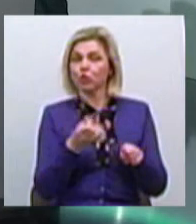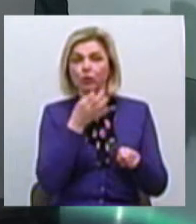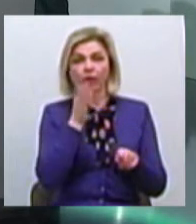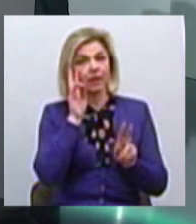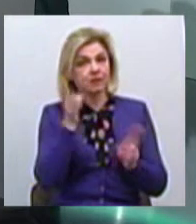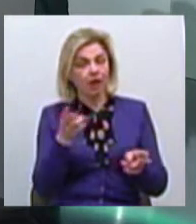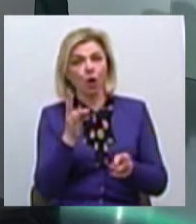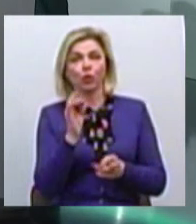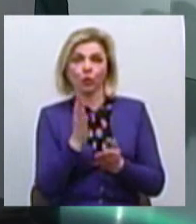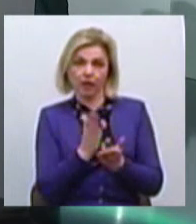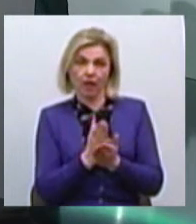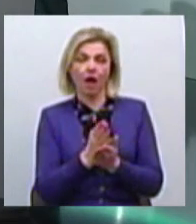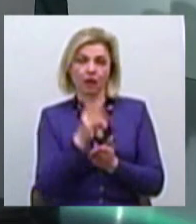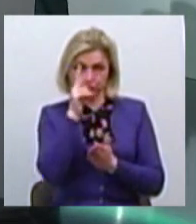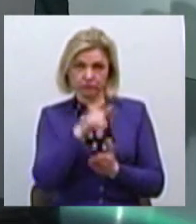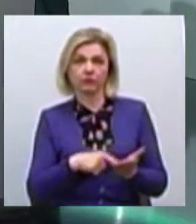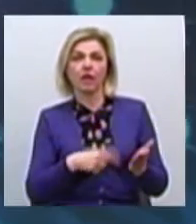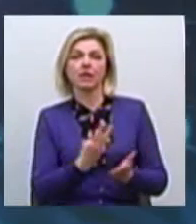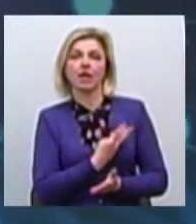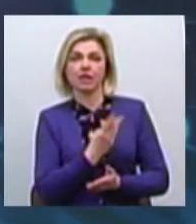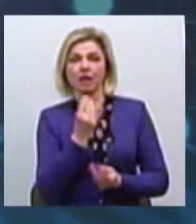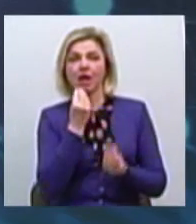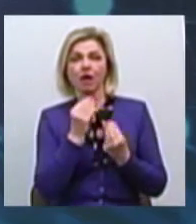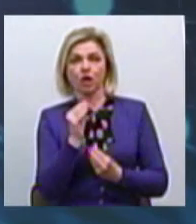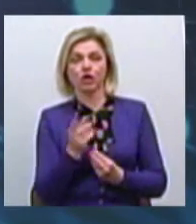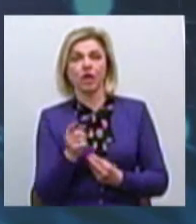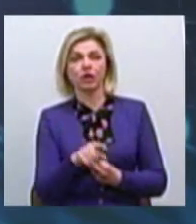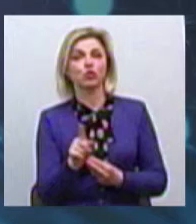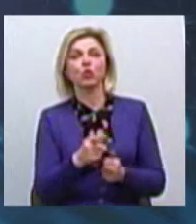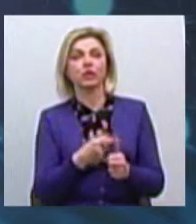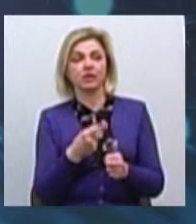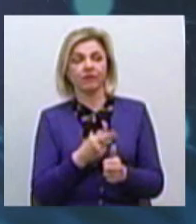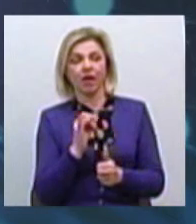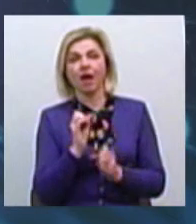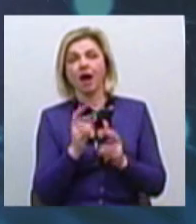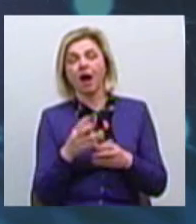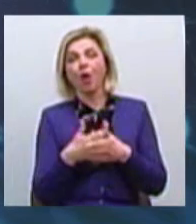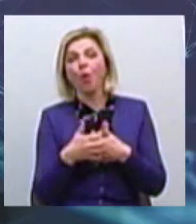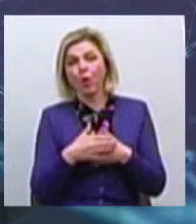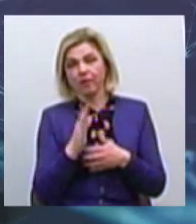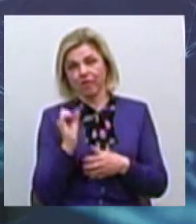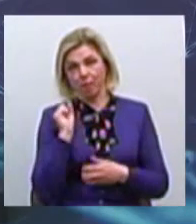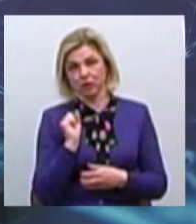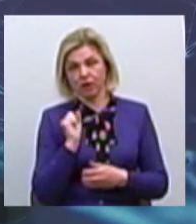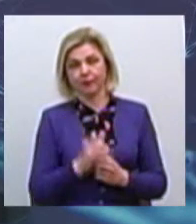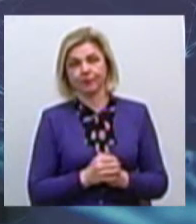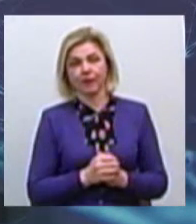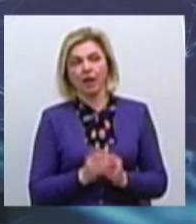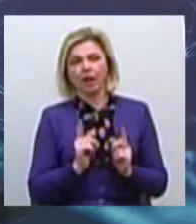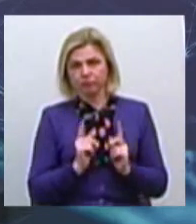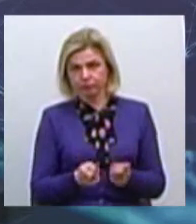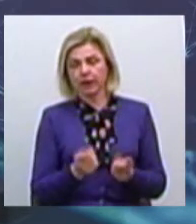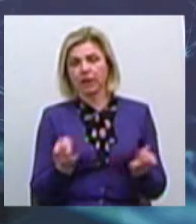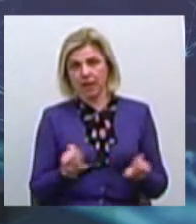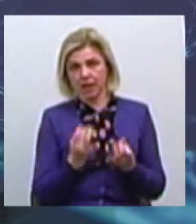є якась надія на краще, тобто ну, те, що називали в тому числі і кіт у мішку. На самом деле, очень интересная ситуация